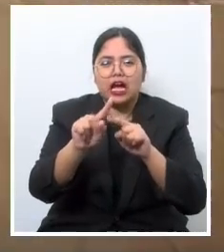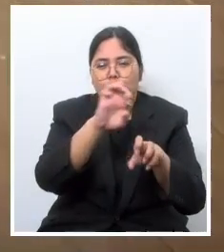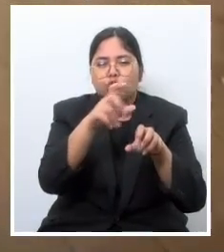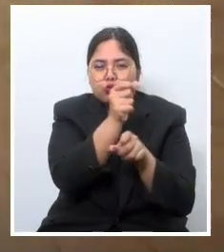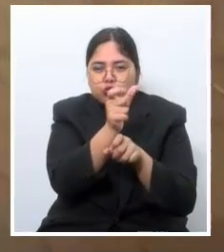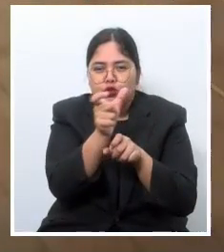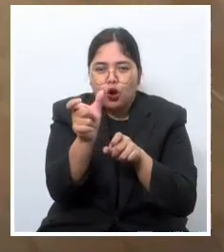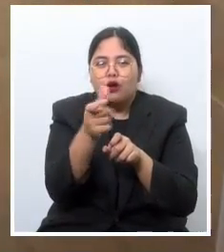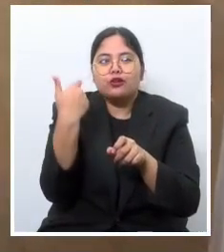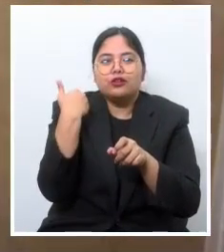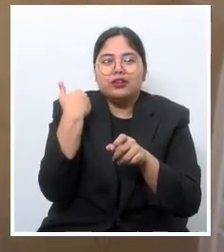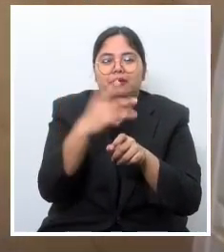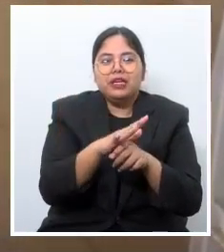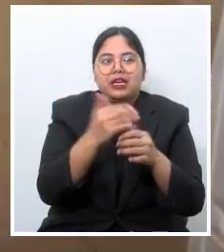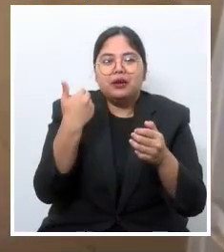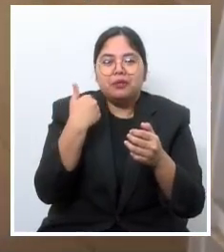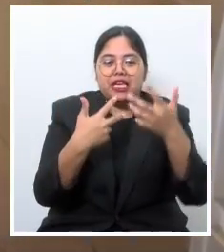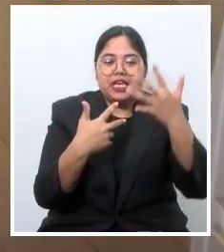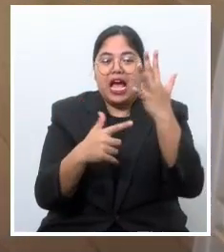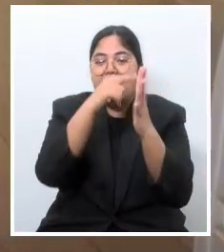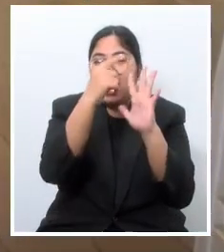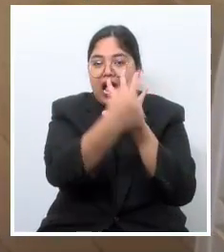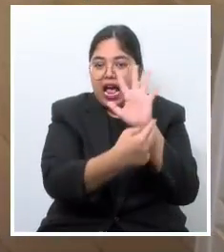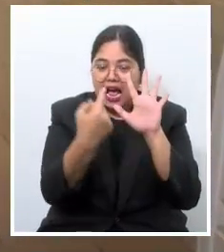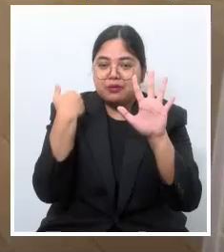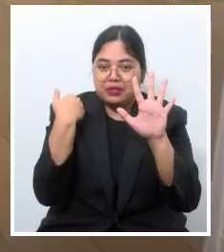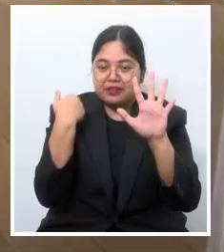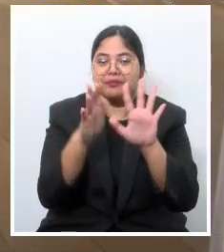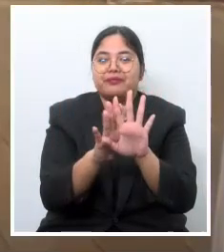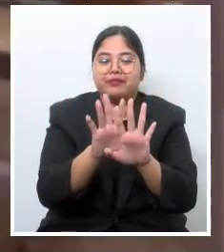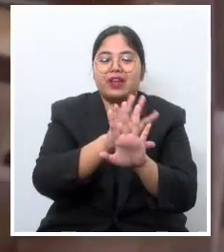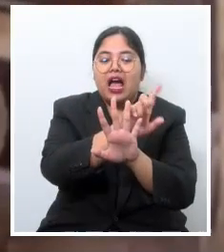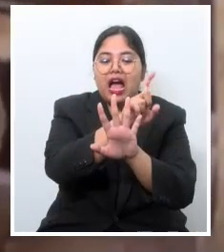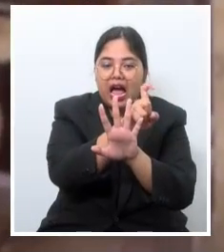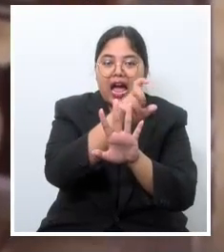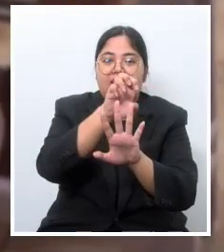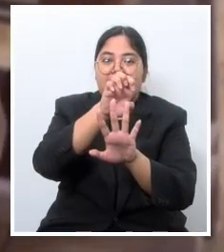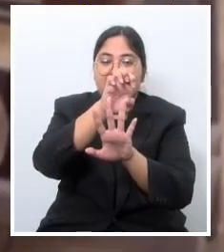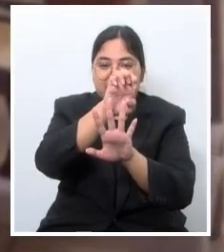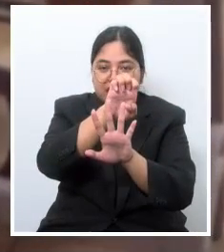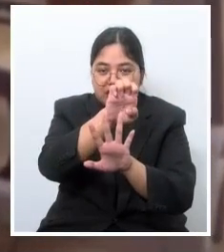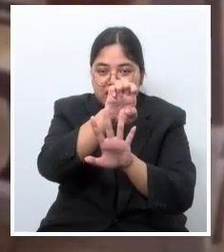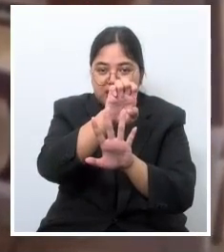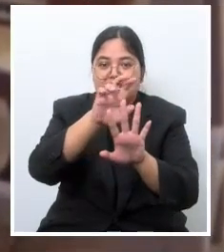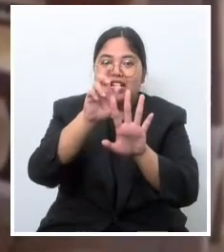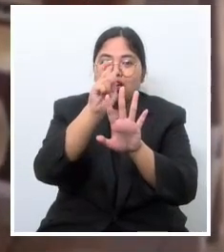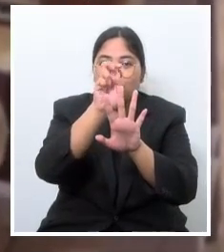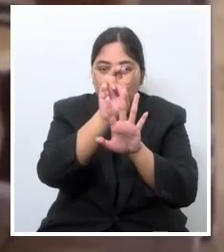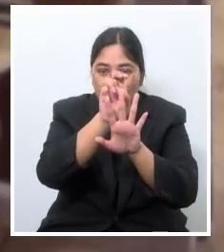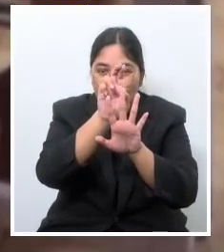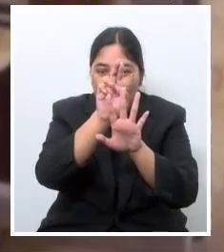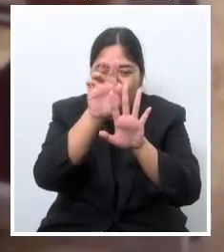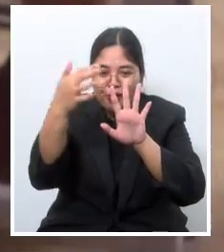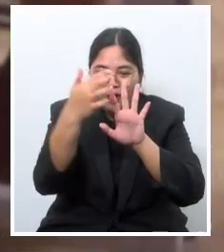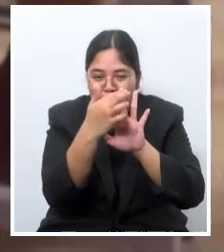ยาวอ่าสระเสียงยาวนั้นจะมี 5ตัวที่ผมสอนเริ่มต้นก็คือสระอาสระอีสระอูสระเอและสระโอ